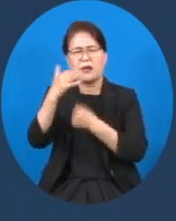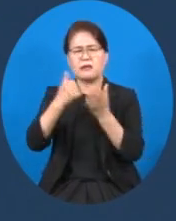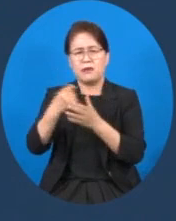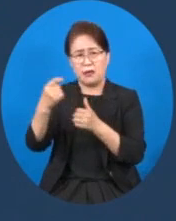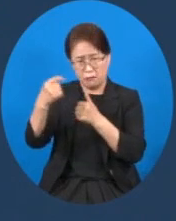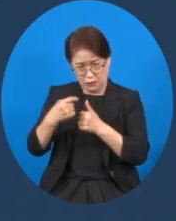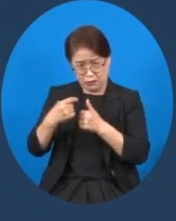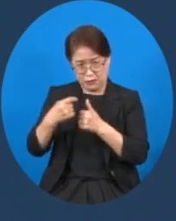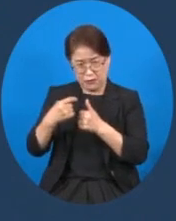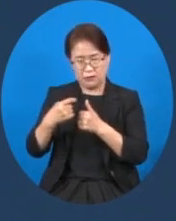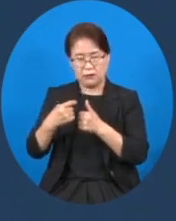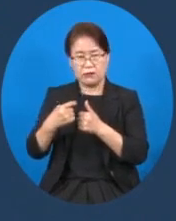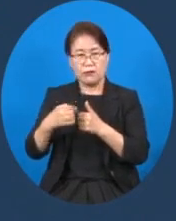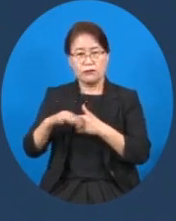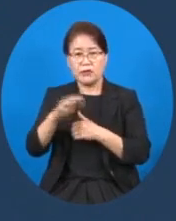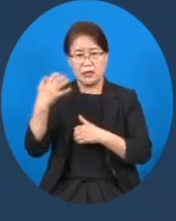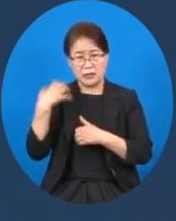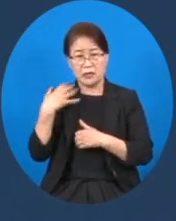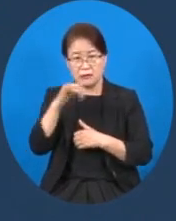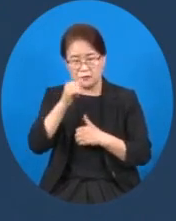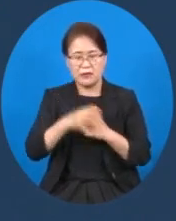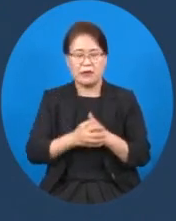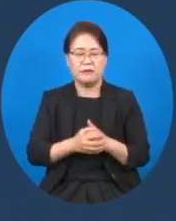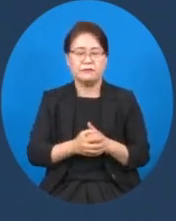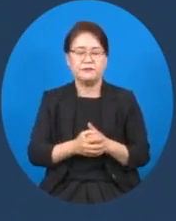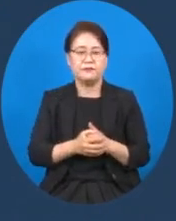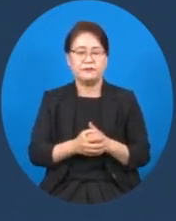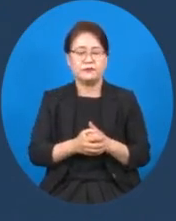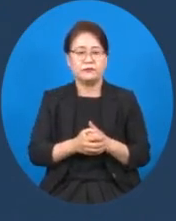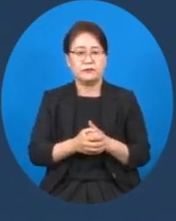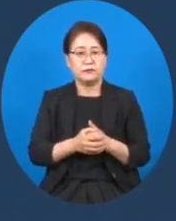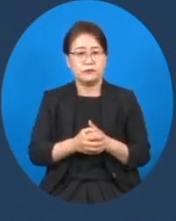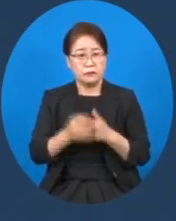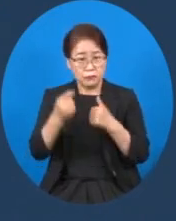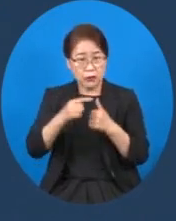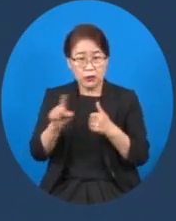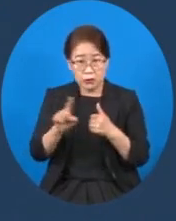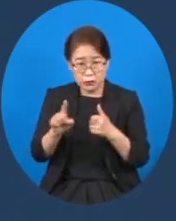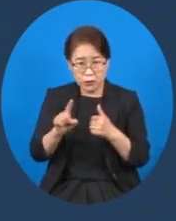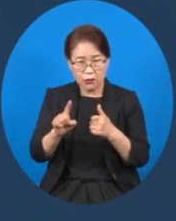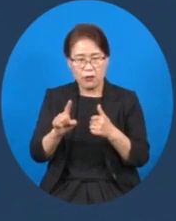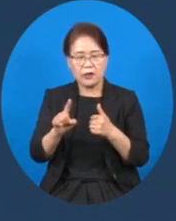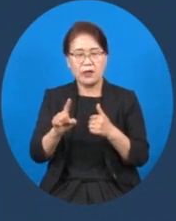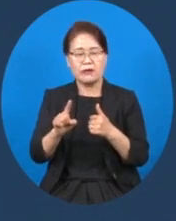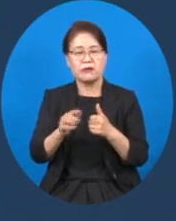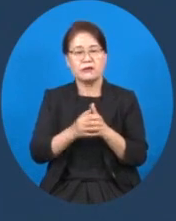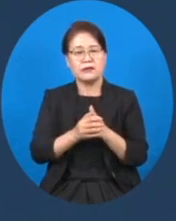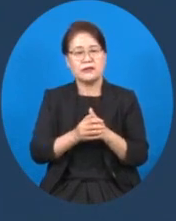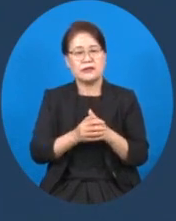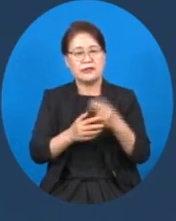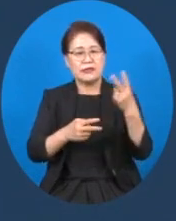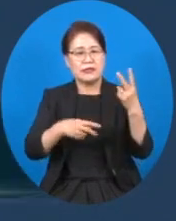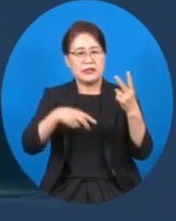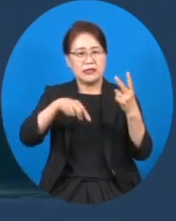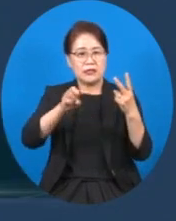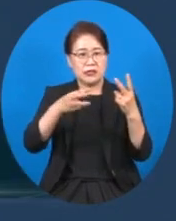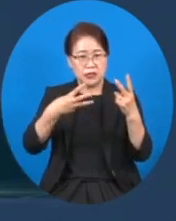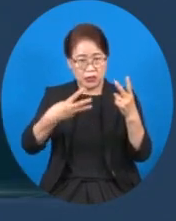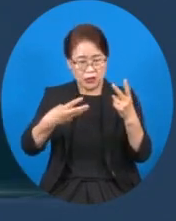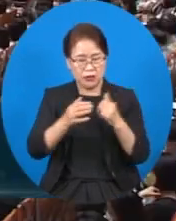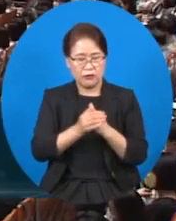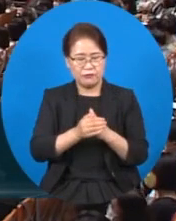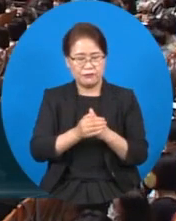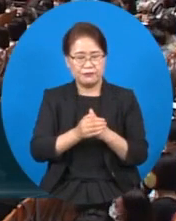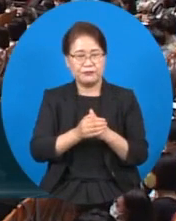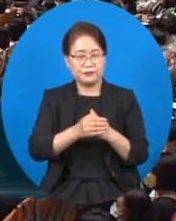그러면 하나님께서 가르치라고 명하신 명령은 무엇일까요? 자, 우리 2절 상반절의 말씀을